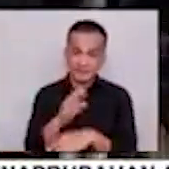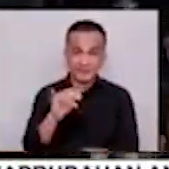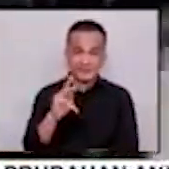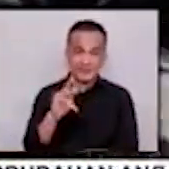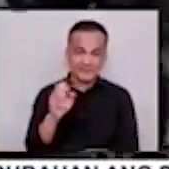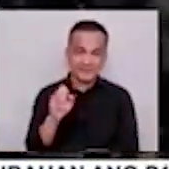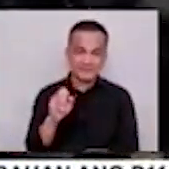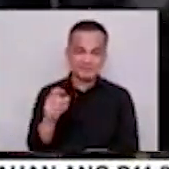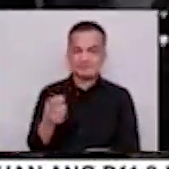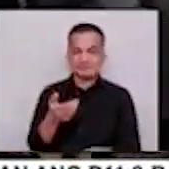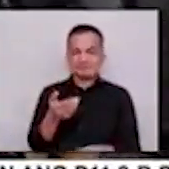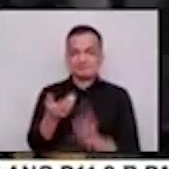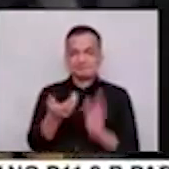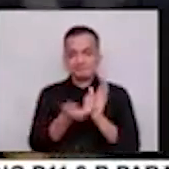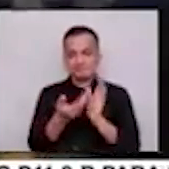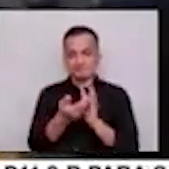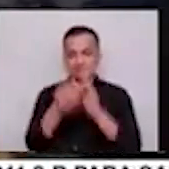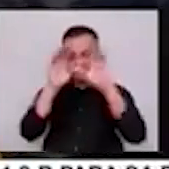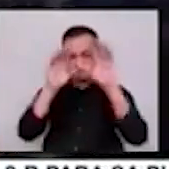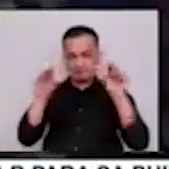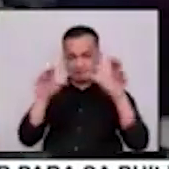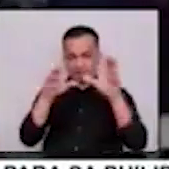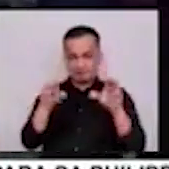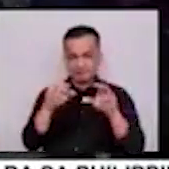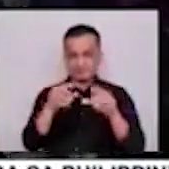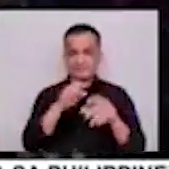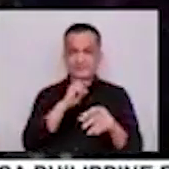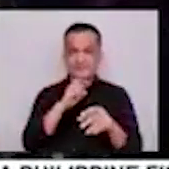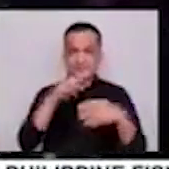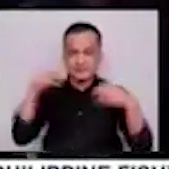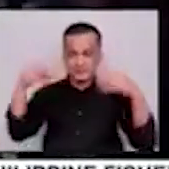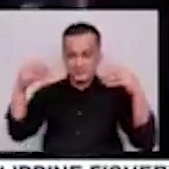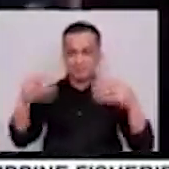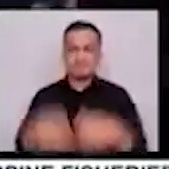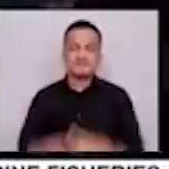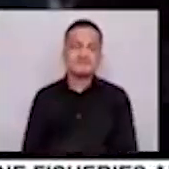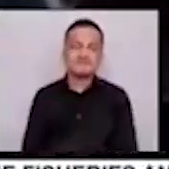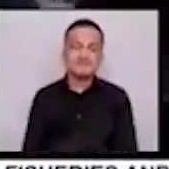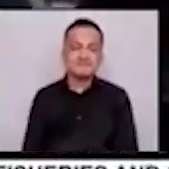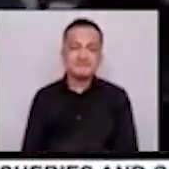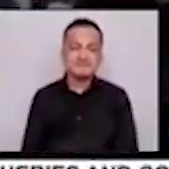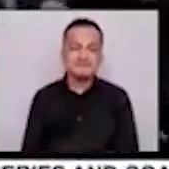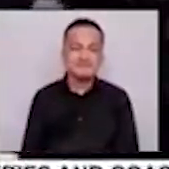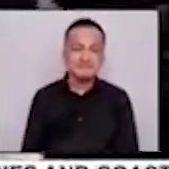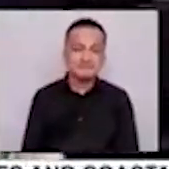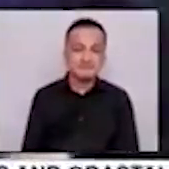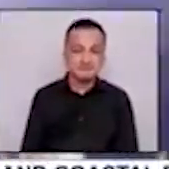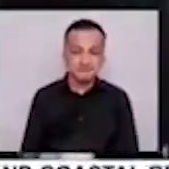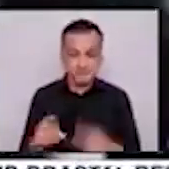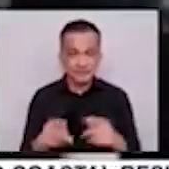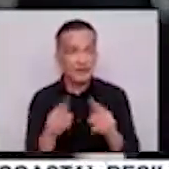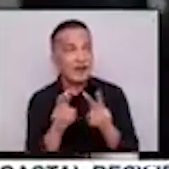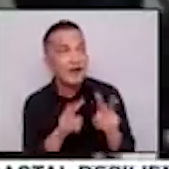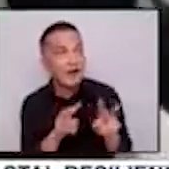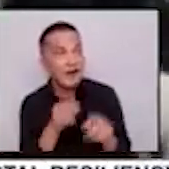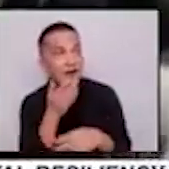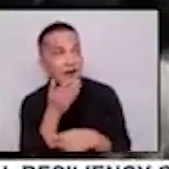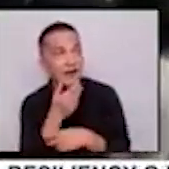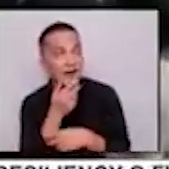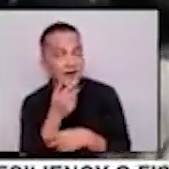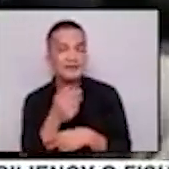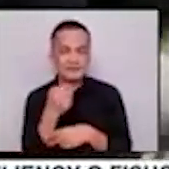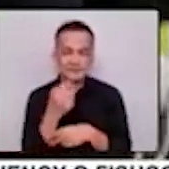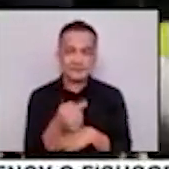Christmas tree na gawa sa bakal at mga Christmas light. Pinagsapo ito ng mga residente maging mga taga-Karating Bayan. Ayon po sa pamunuan